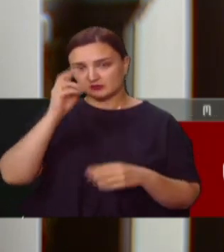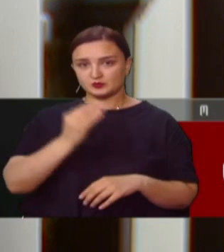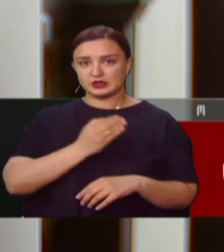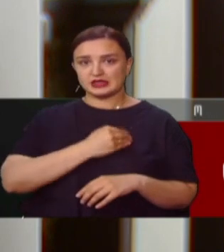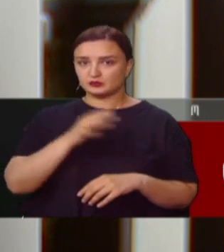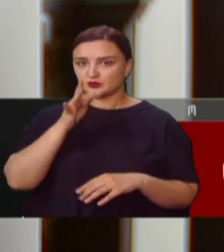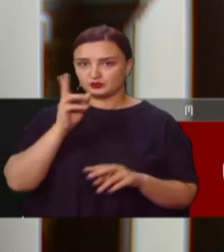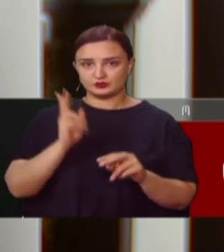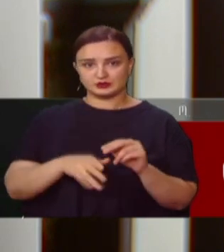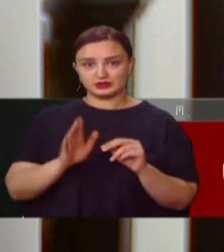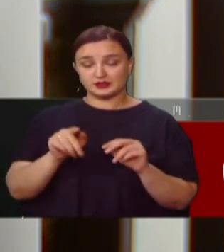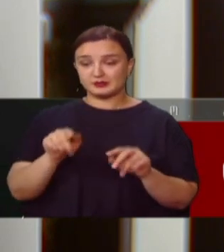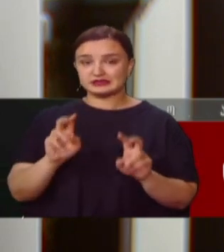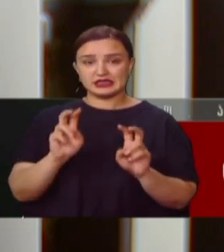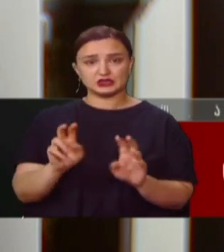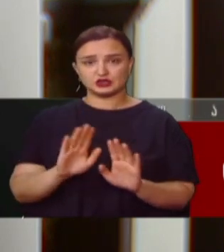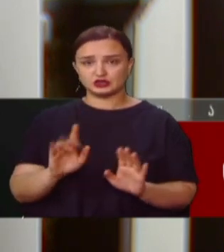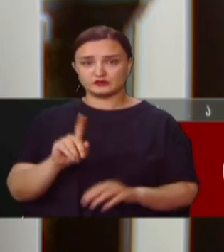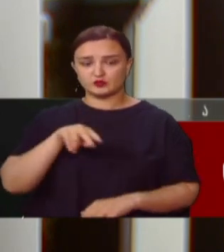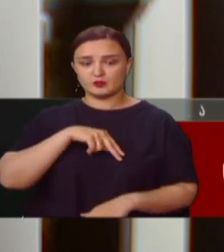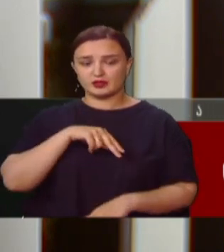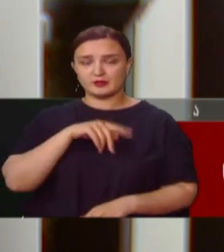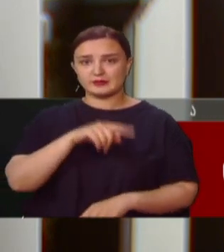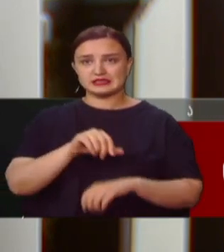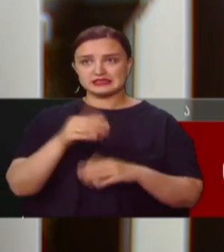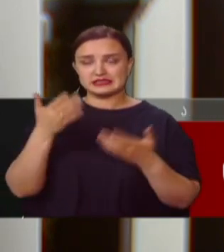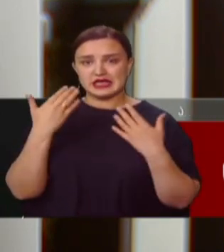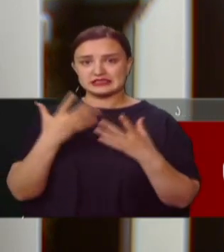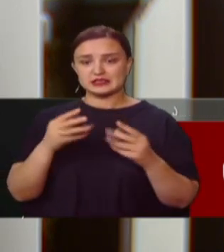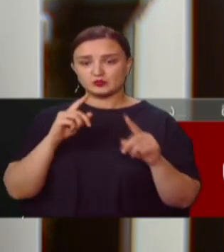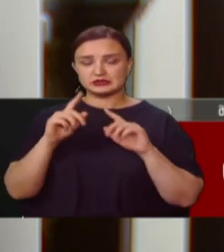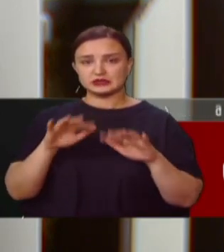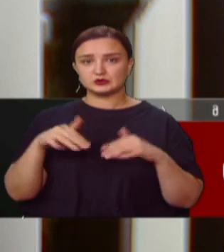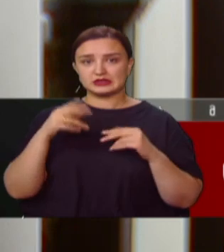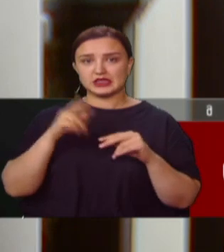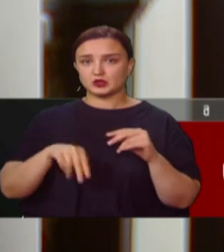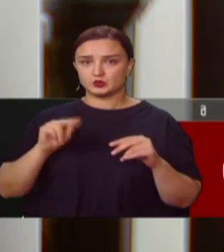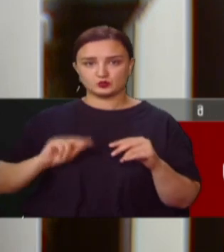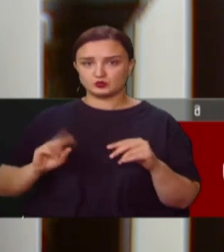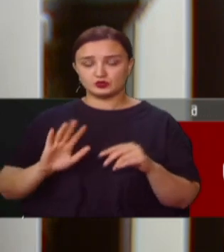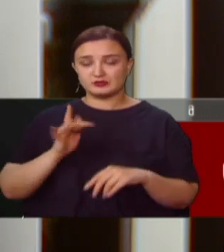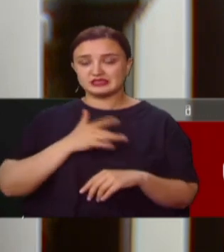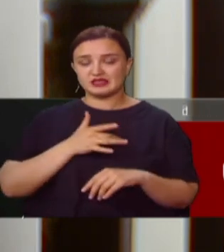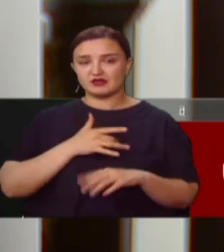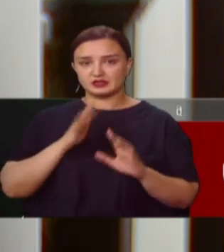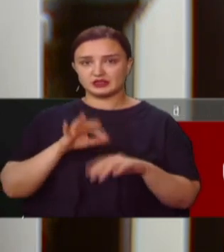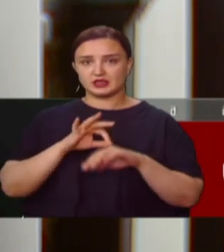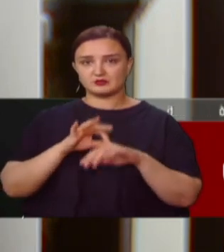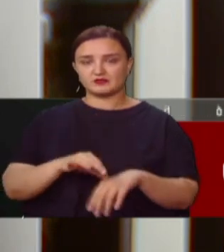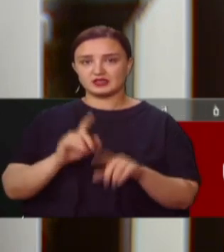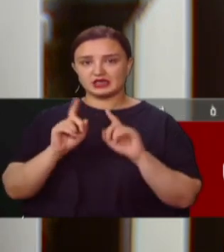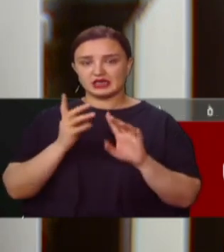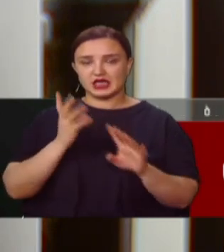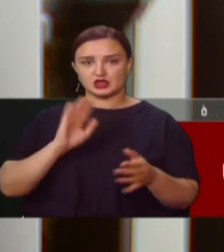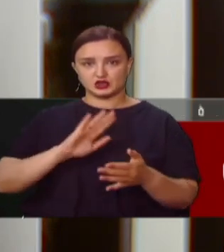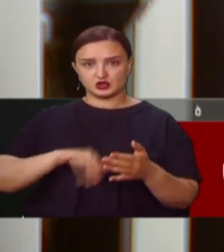ფონზე დაიხურება. თუმცა ეს იმას არ ნიშნავს, რომ პარლამენტი საგაზაფხულო სესიის ფორმატში დაასრულებს მუშაობას. სავარაუდოდ გაიმართება რიგარეშე სხდომები